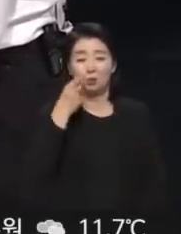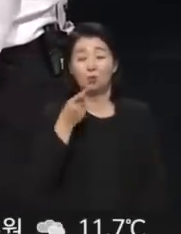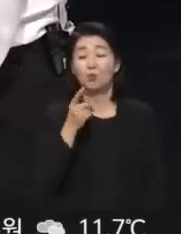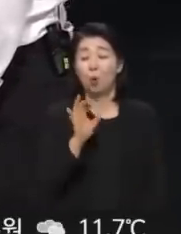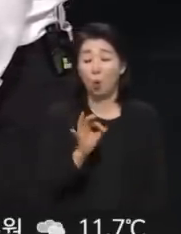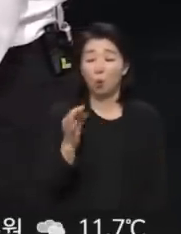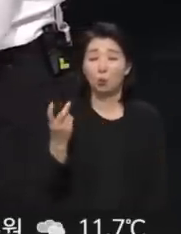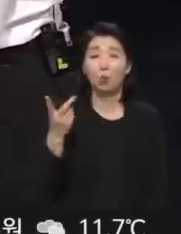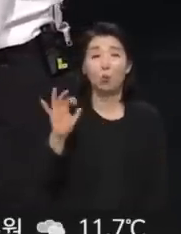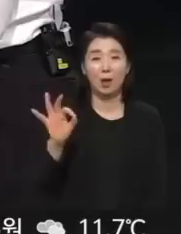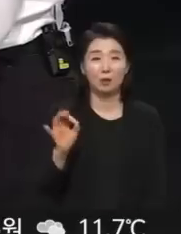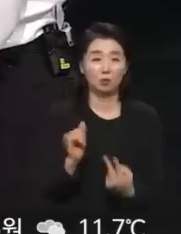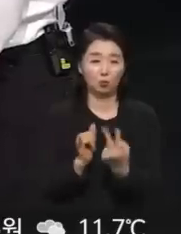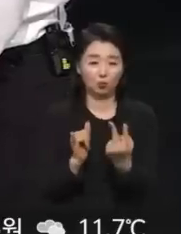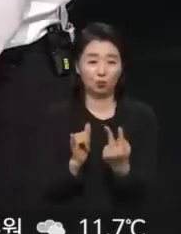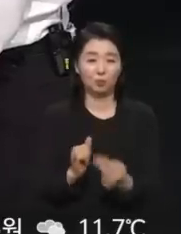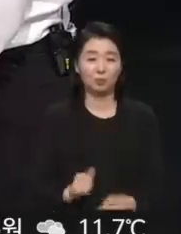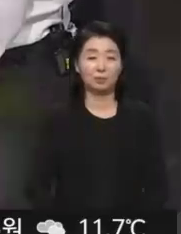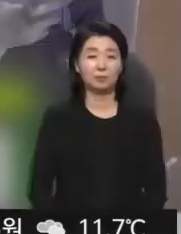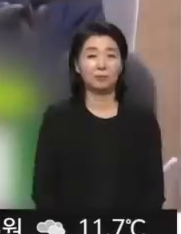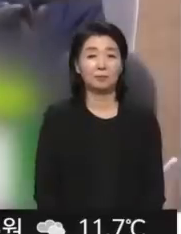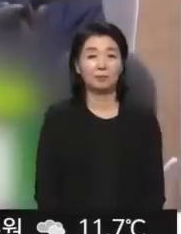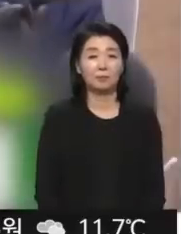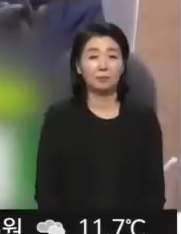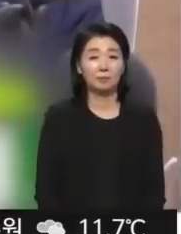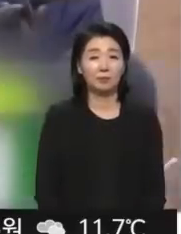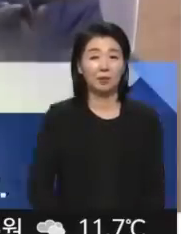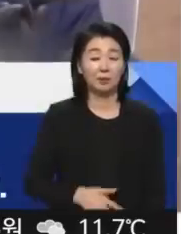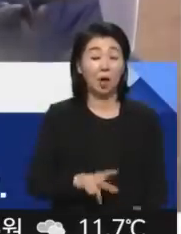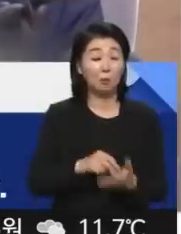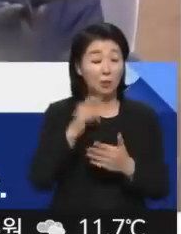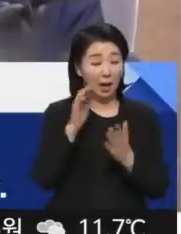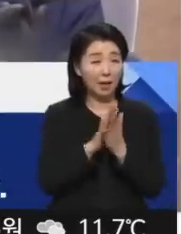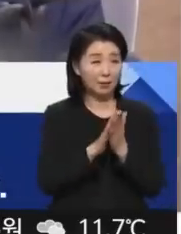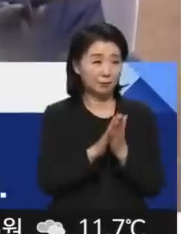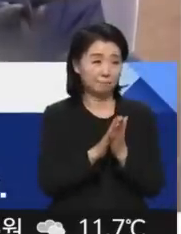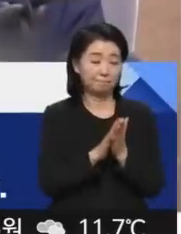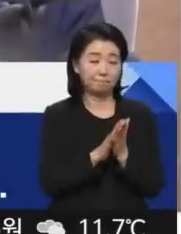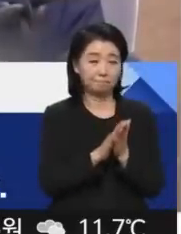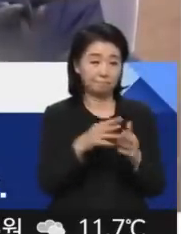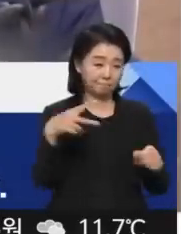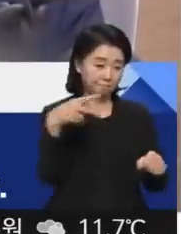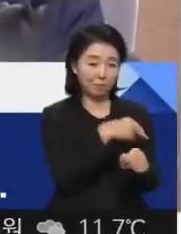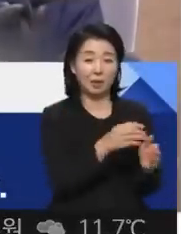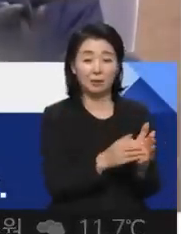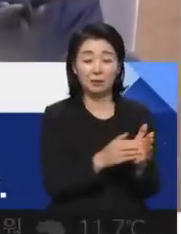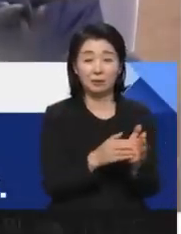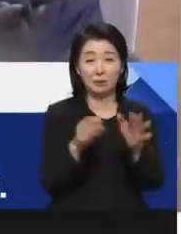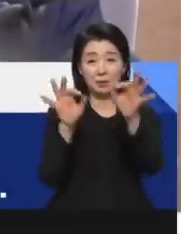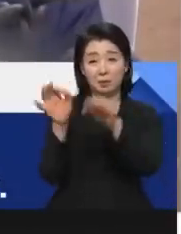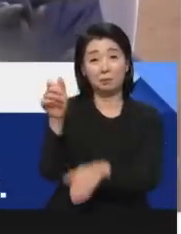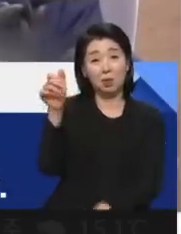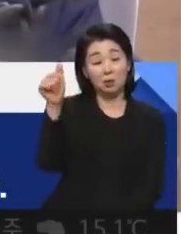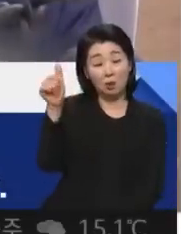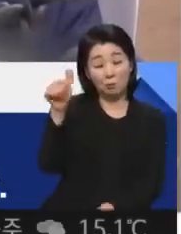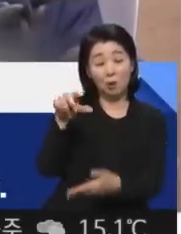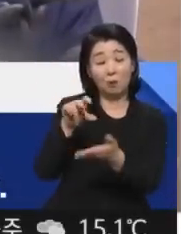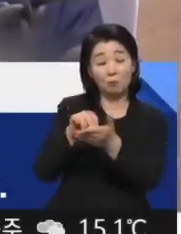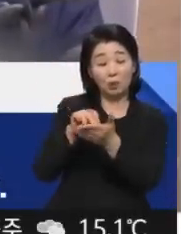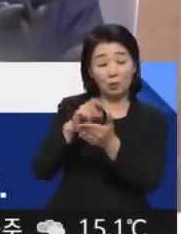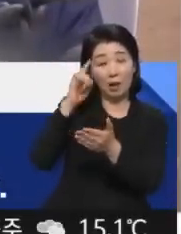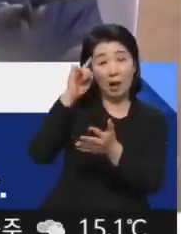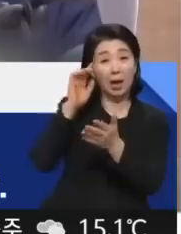시장과 황 전 대표입니다. 저하고의 문제는 제가 정리를 했고 예. 또 김기현 그 대표와의 문제도